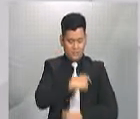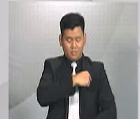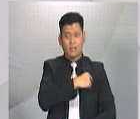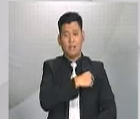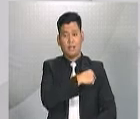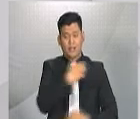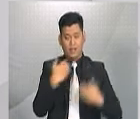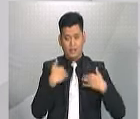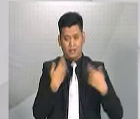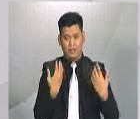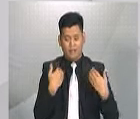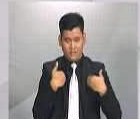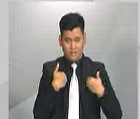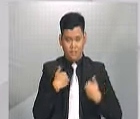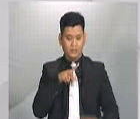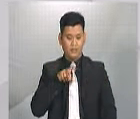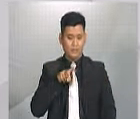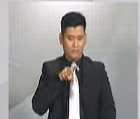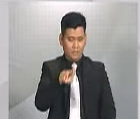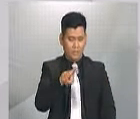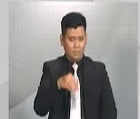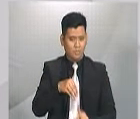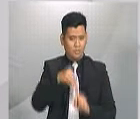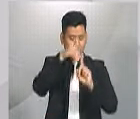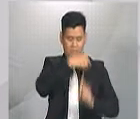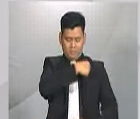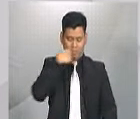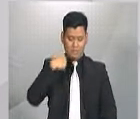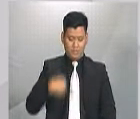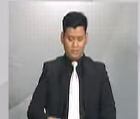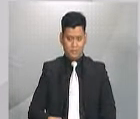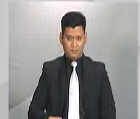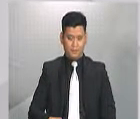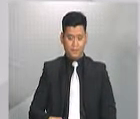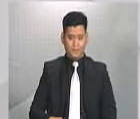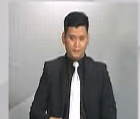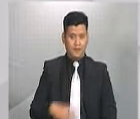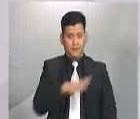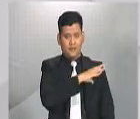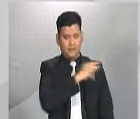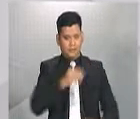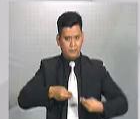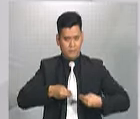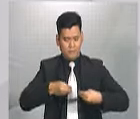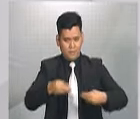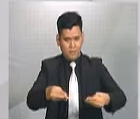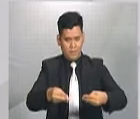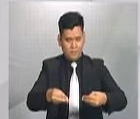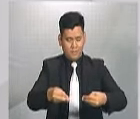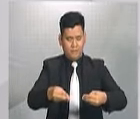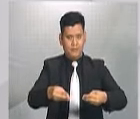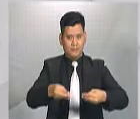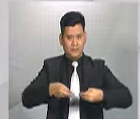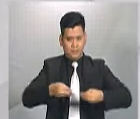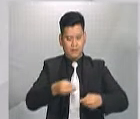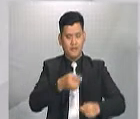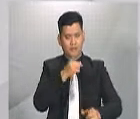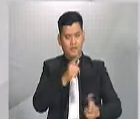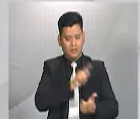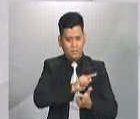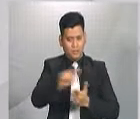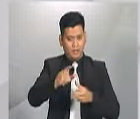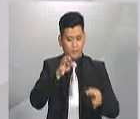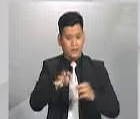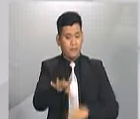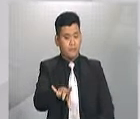coronavirus terutamanya Cina buat sementara waktu badan terbabit bagaimanapun memberi lampu hijau sekiranya atlet memilih